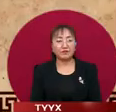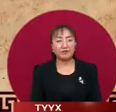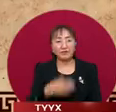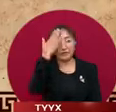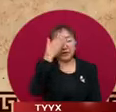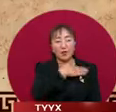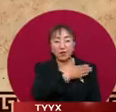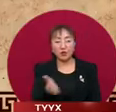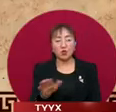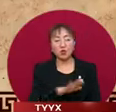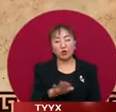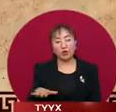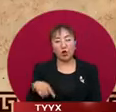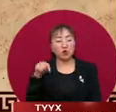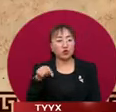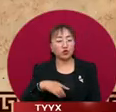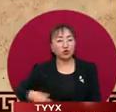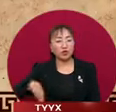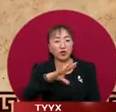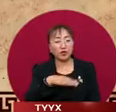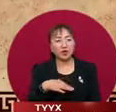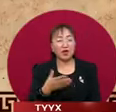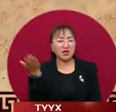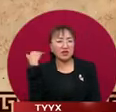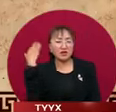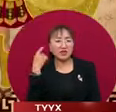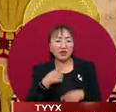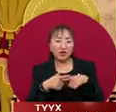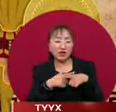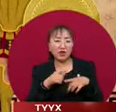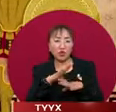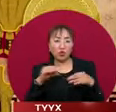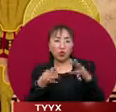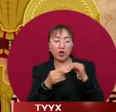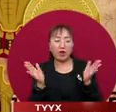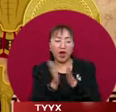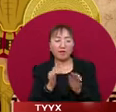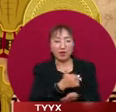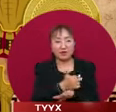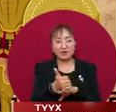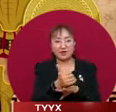Сайн байцгаана уу хүүхдүүдээ. Өнөөдөр бүгдээрээ эртний Грекийн түүхээр хамтдаа аялцгаая.